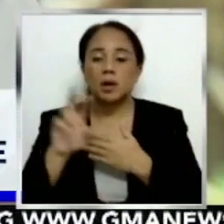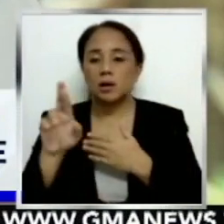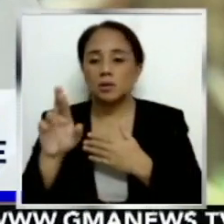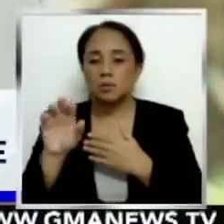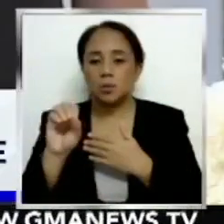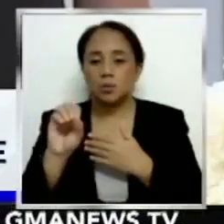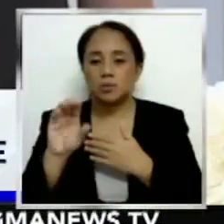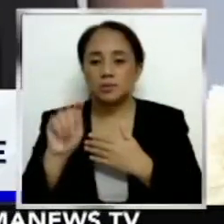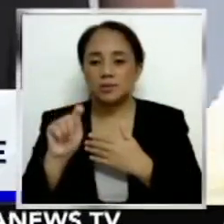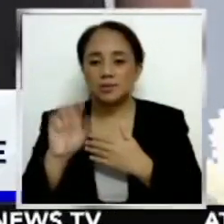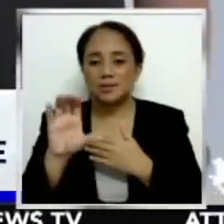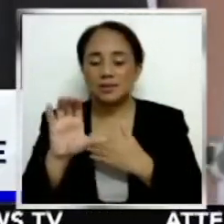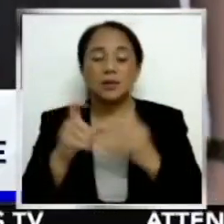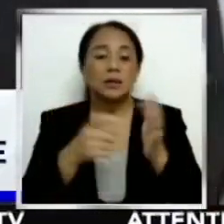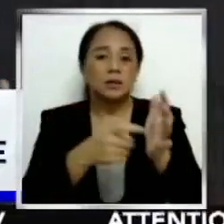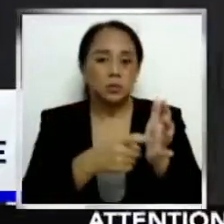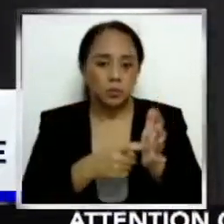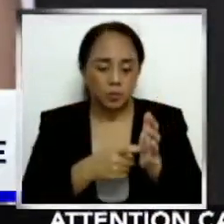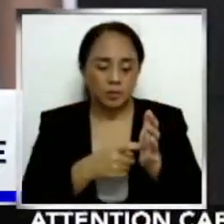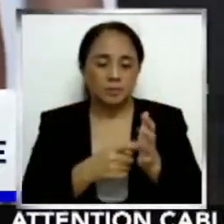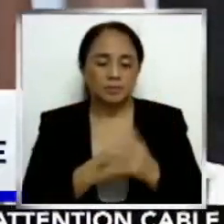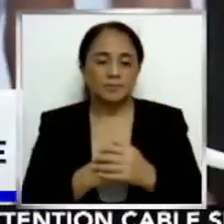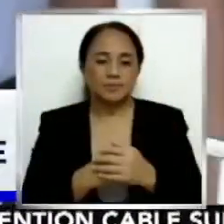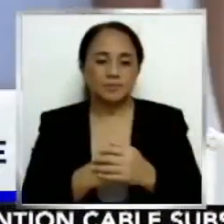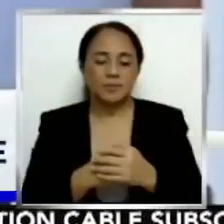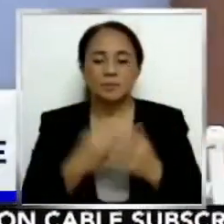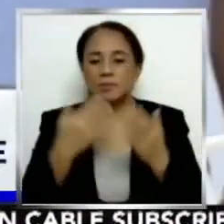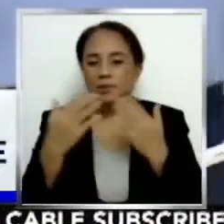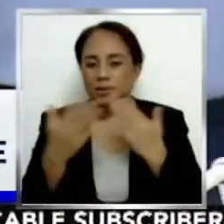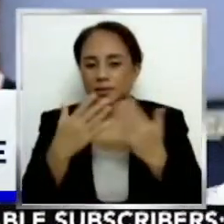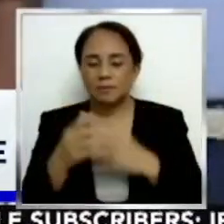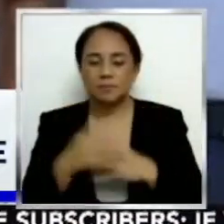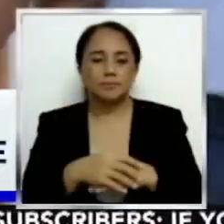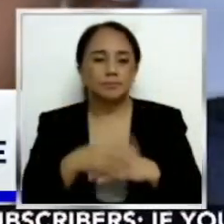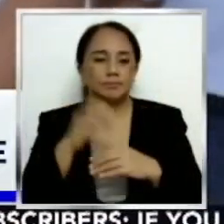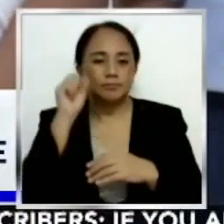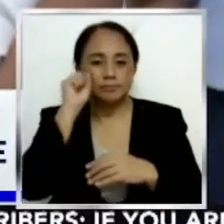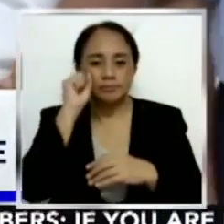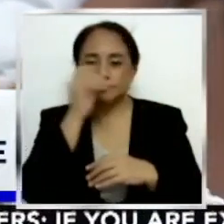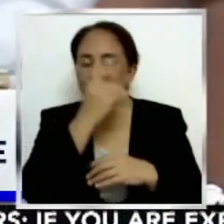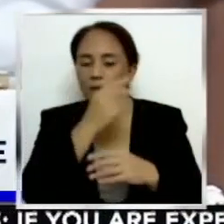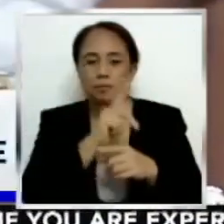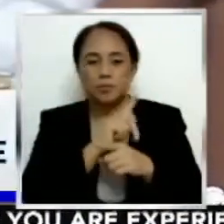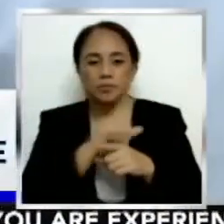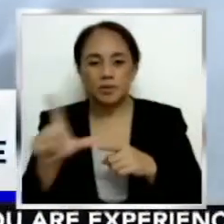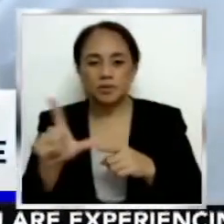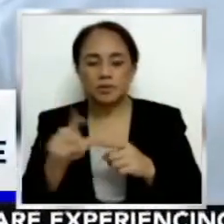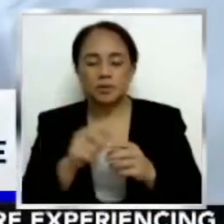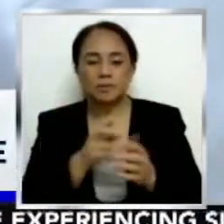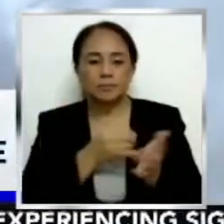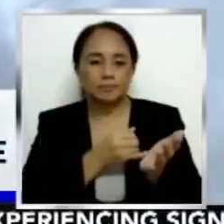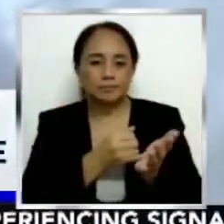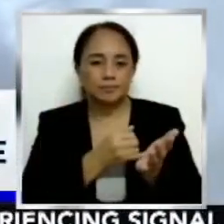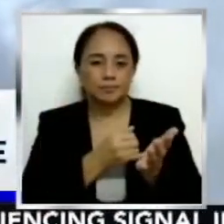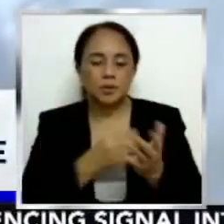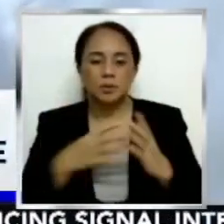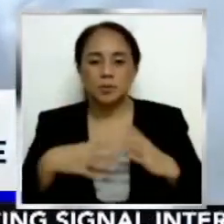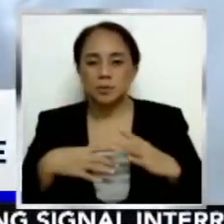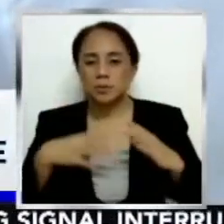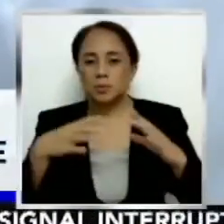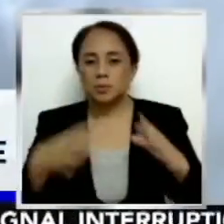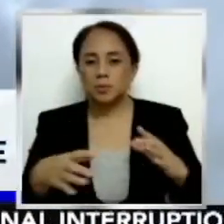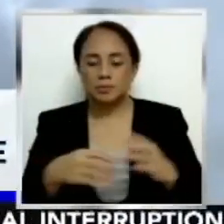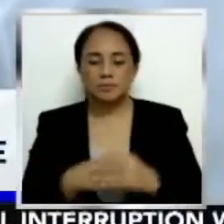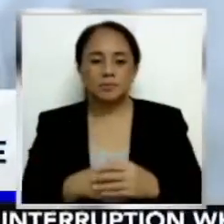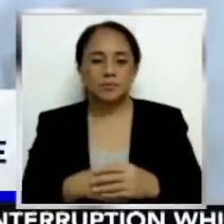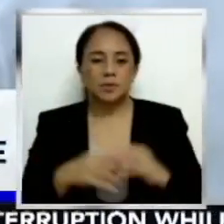mandatory requirement. Nagpasalamat naman si Duterte sa professionalism, integridad at commitment at walaanyang kamatayang